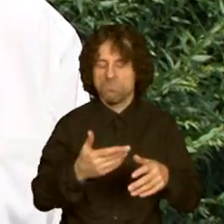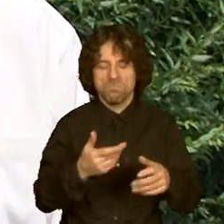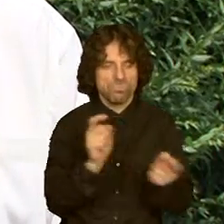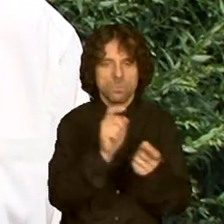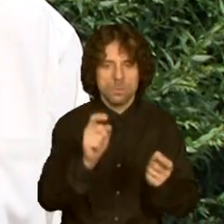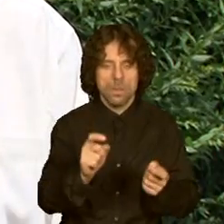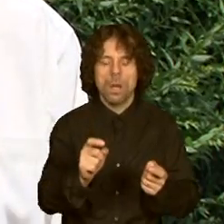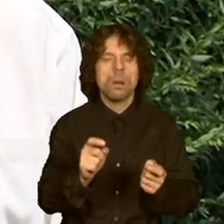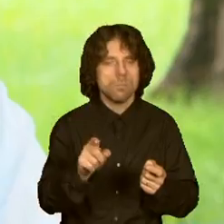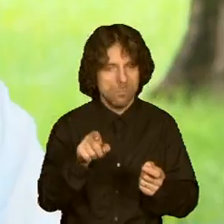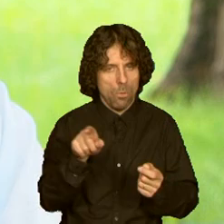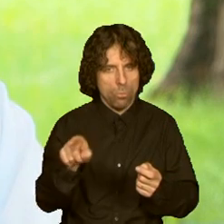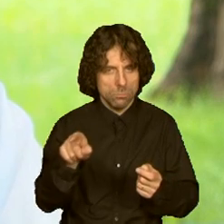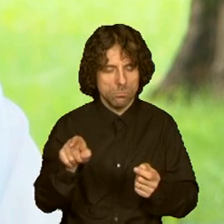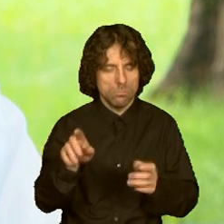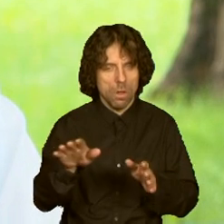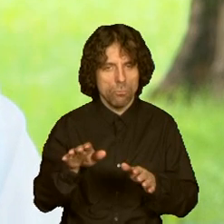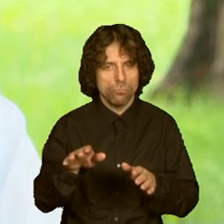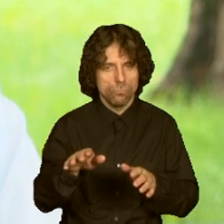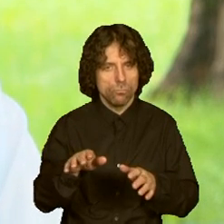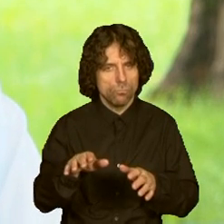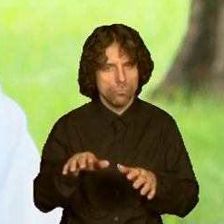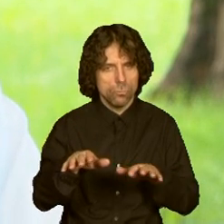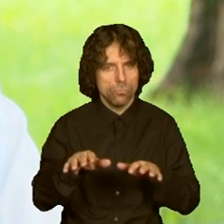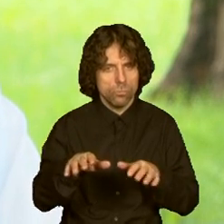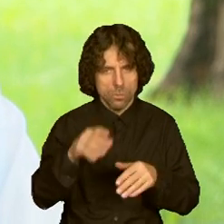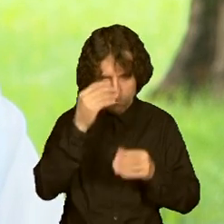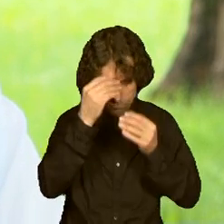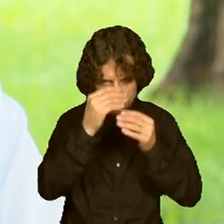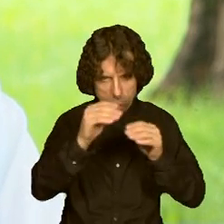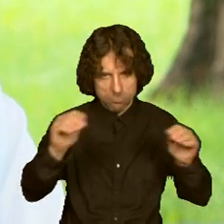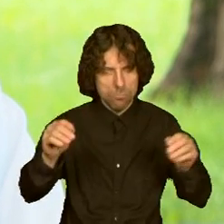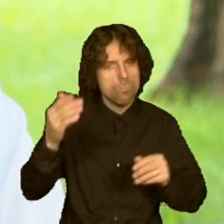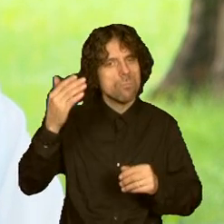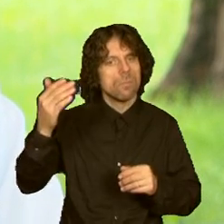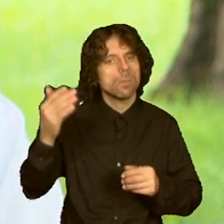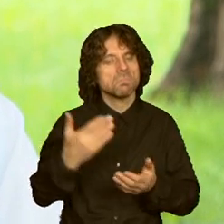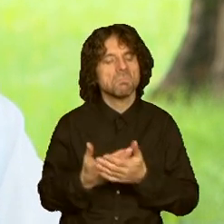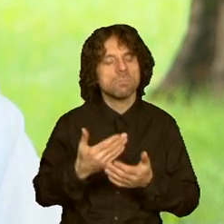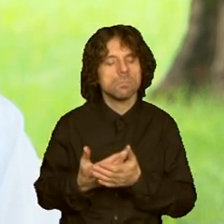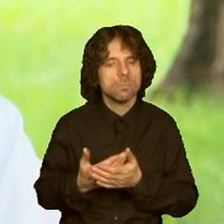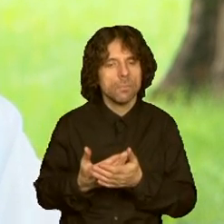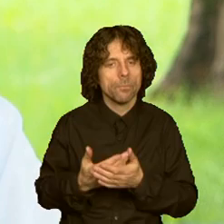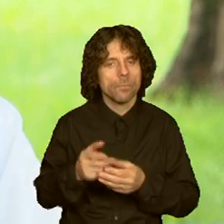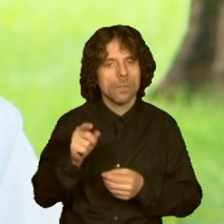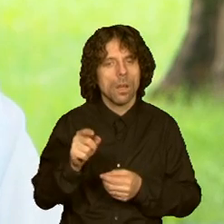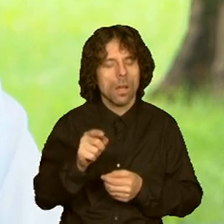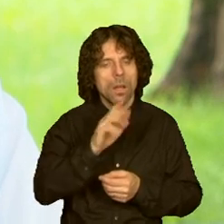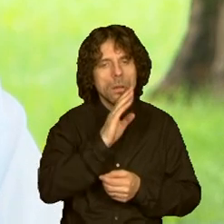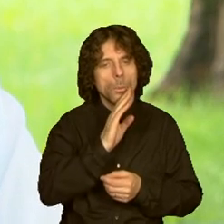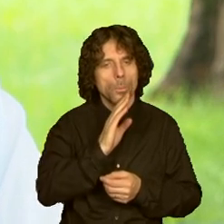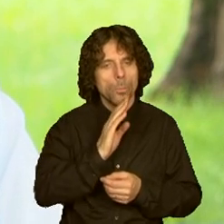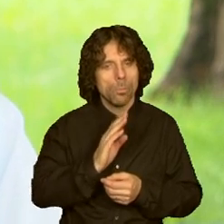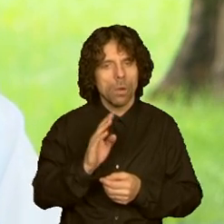nosie, nie chcę jej o nich słyszeć. Duże miał poszanowanie i poważanie. Również myślę za to,